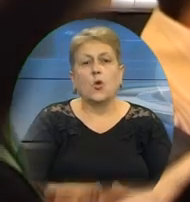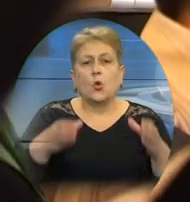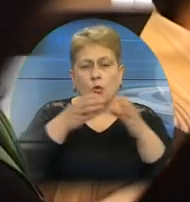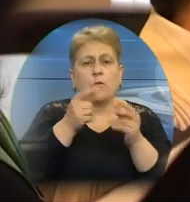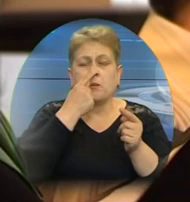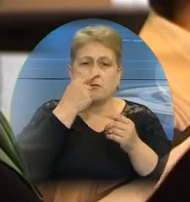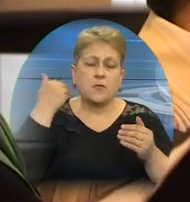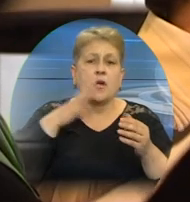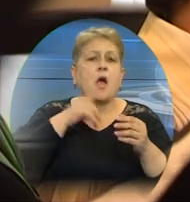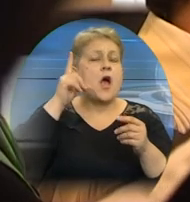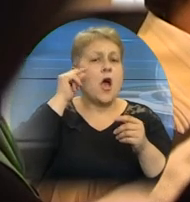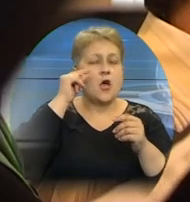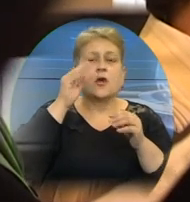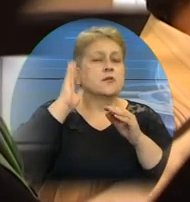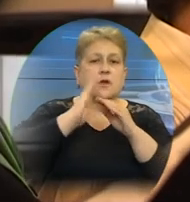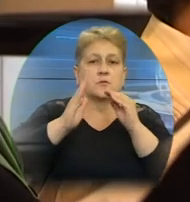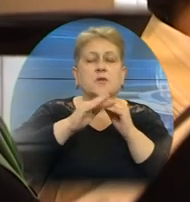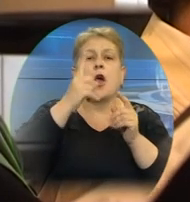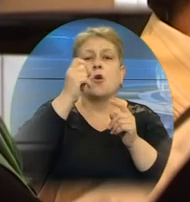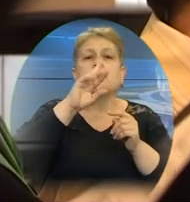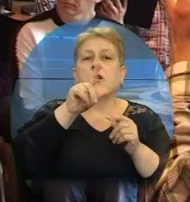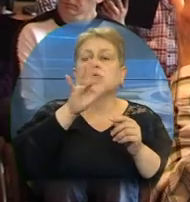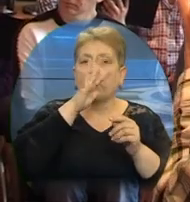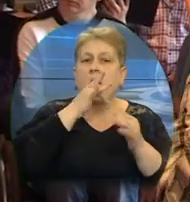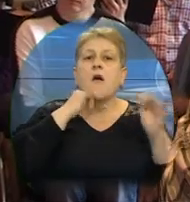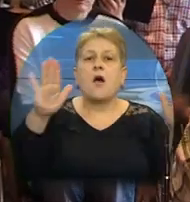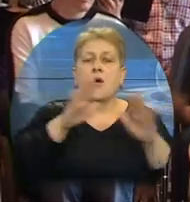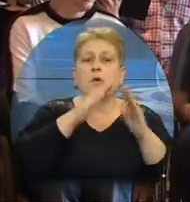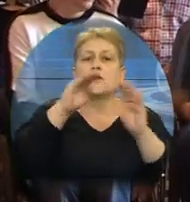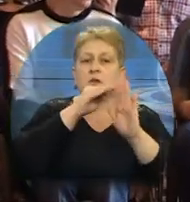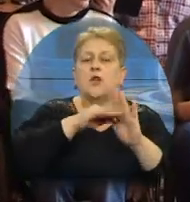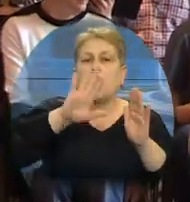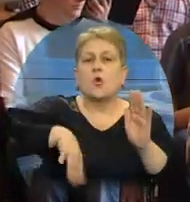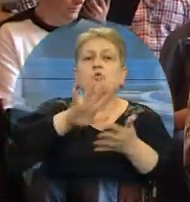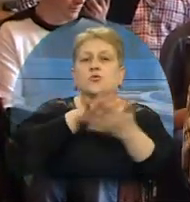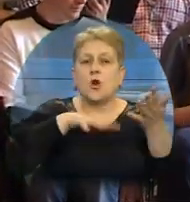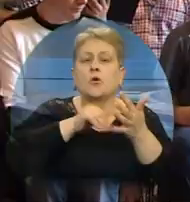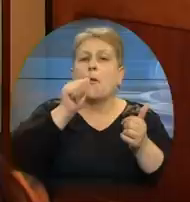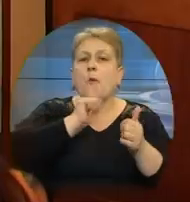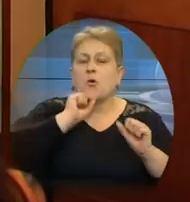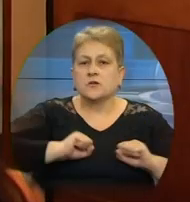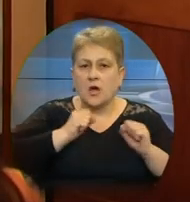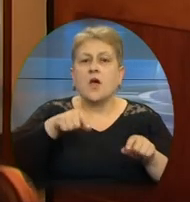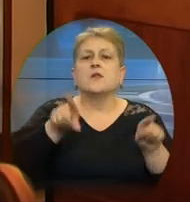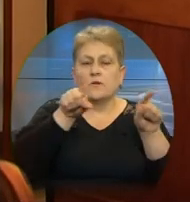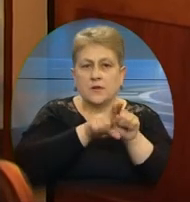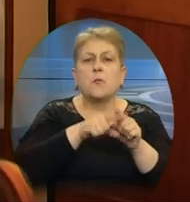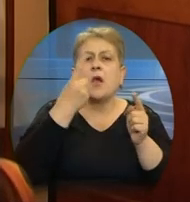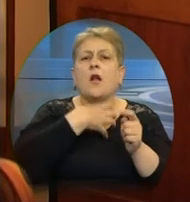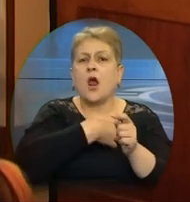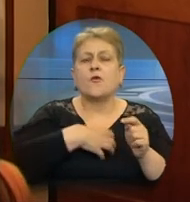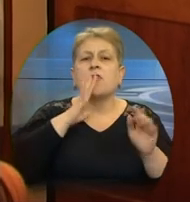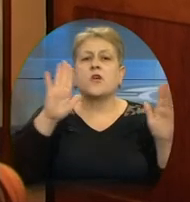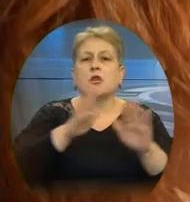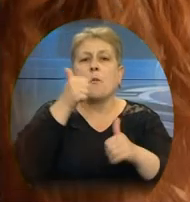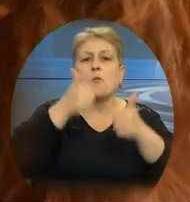Խումբը օրեր առաջ Հայոց ցեղասպանության 100-երորդ տարելիցի նվիրված համերգային ծրագրից հետո շարունակում է փորձերը։ Այս տարի ևս մեկ կարևոր